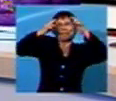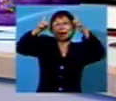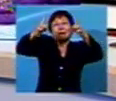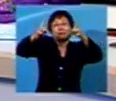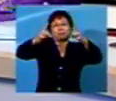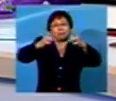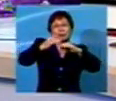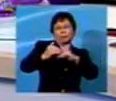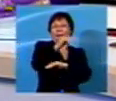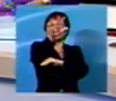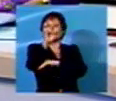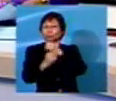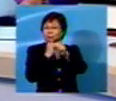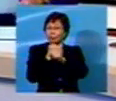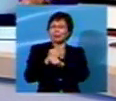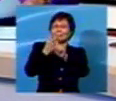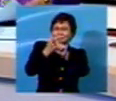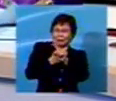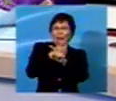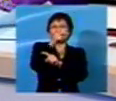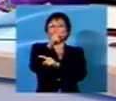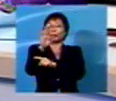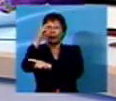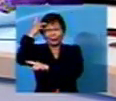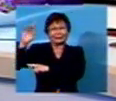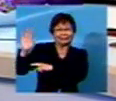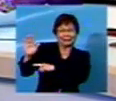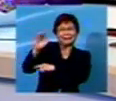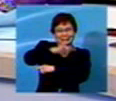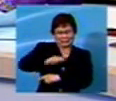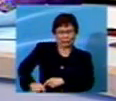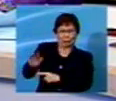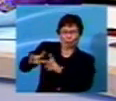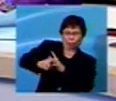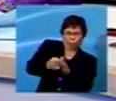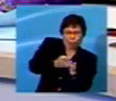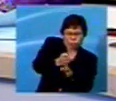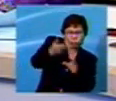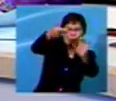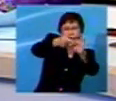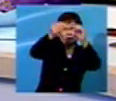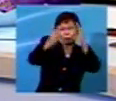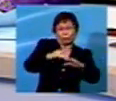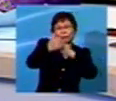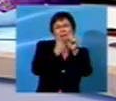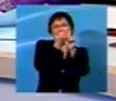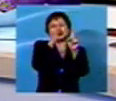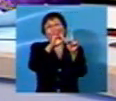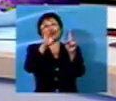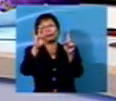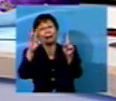selama lebih 30 tahun berasal dari Kota Baru Kelantan Tengku Azwan memulakan Kier sebagai guru pada